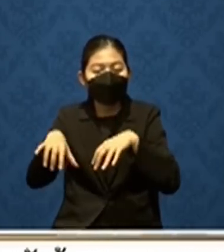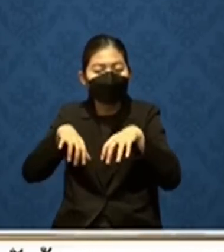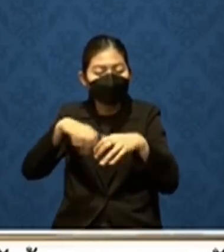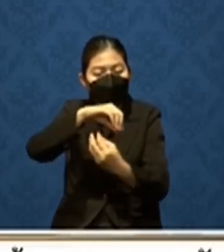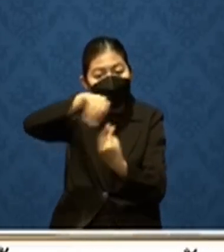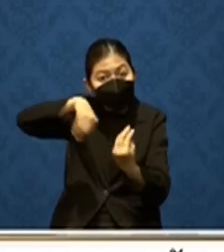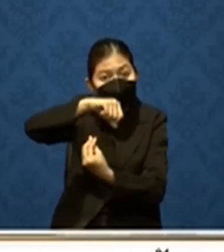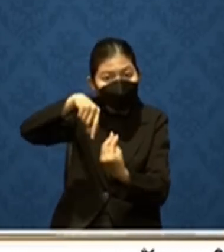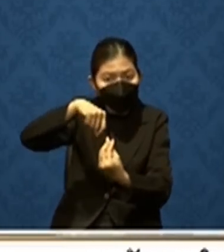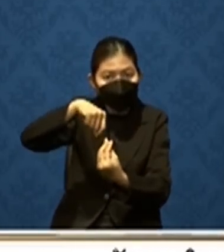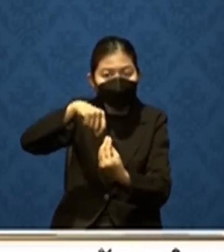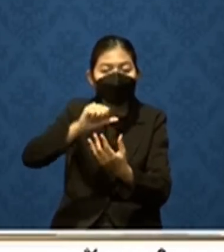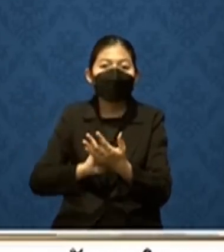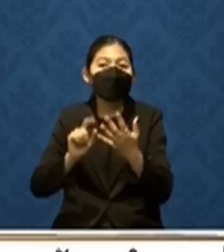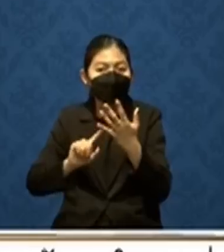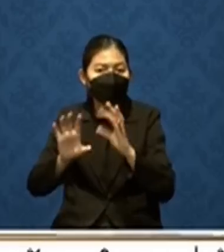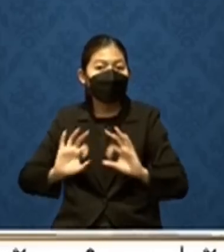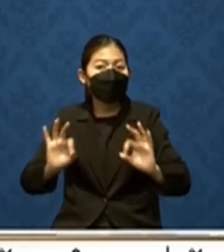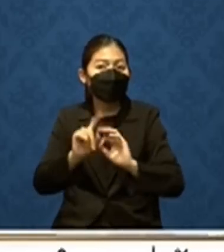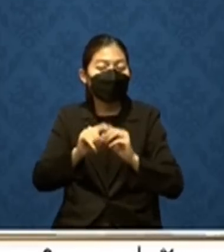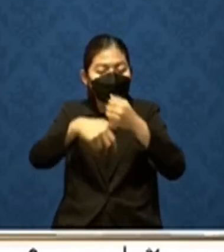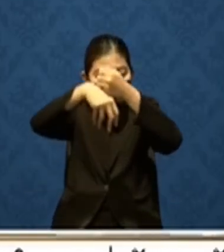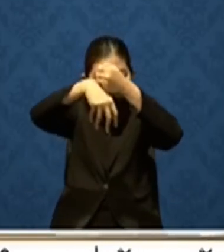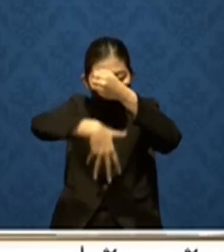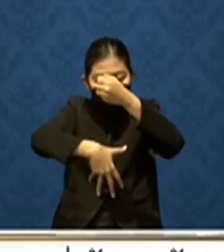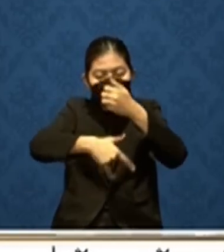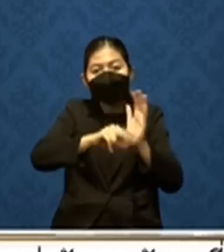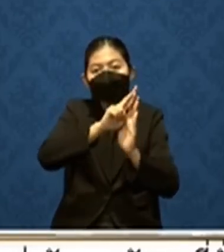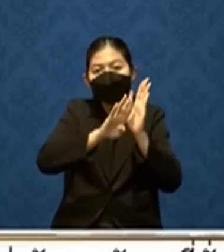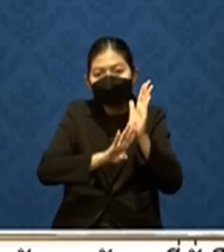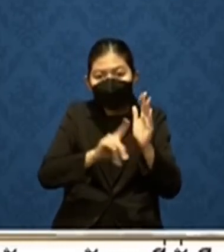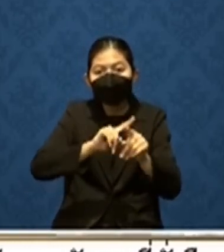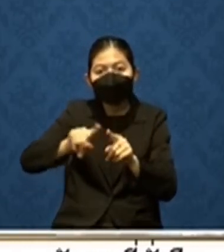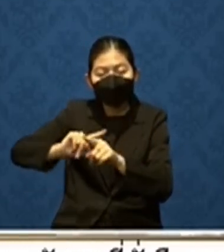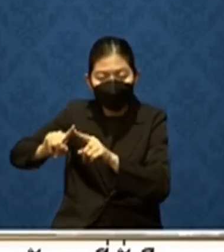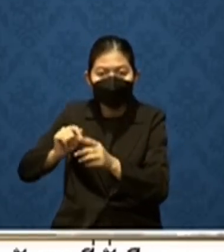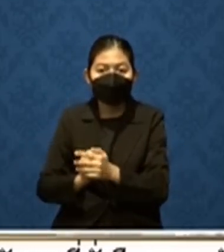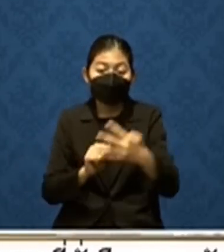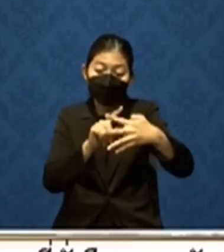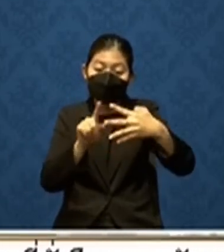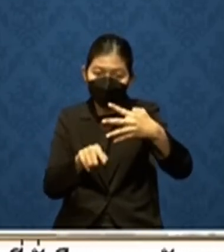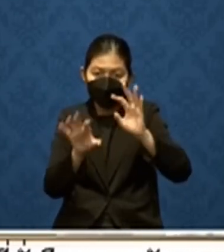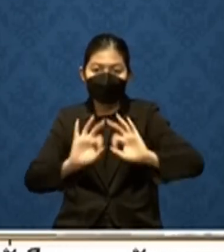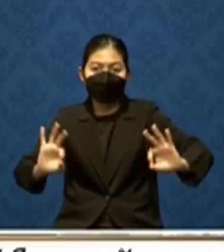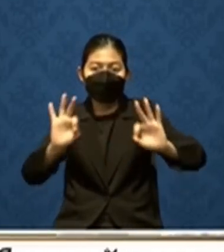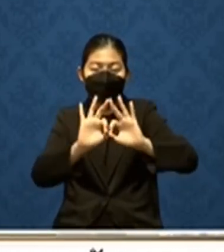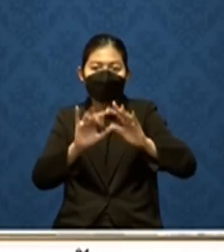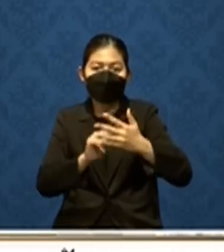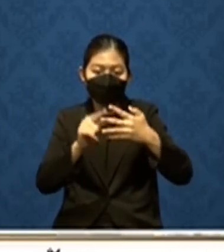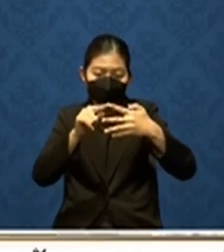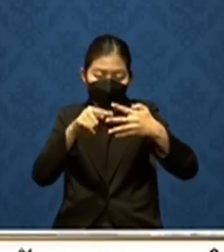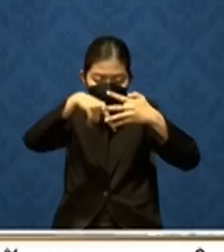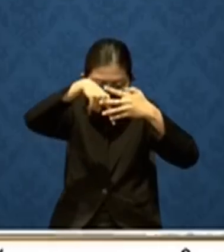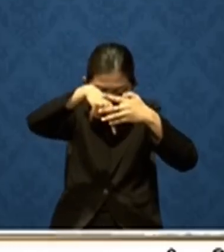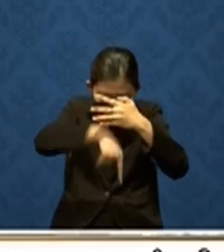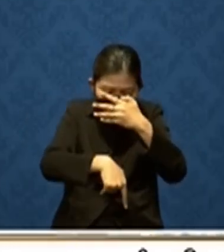ธุรกิจและที่สำคัญครับโครงสร้างพื้นฐานทุกระบบอันนี้เป็นตัวชี้วัดหลักสี่ตัวแล้วขยายตัวชี้วัด